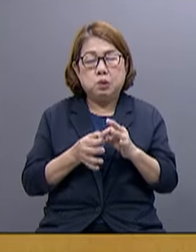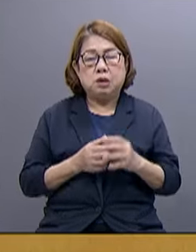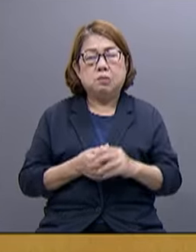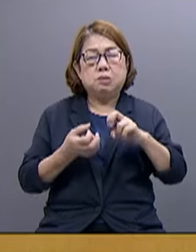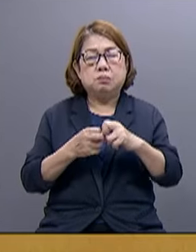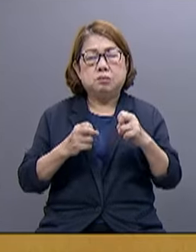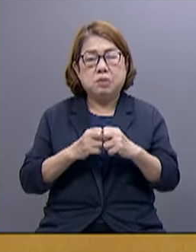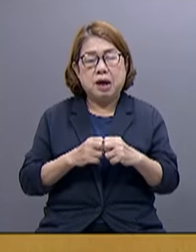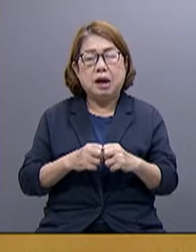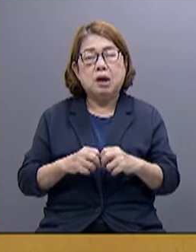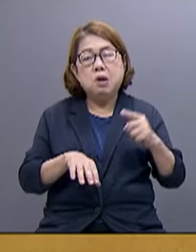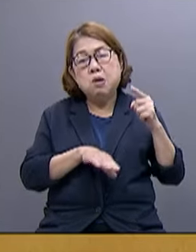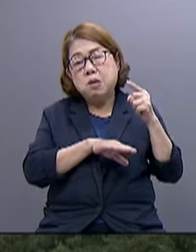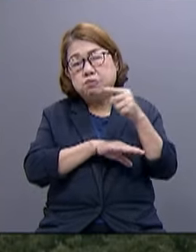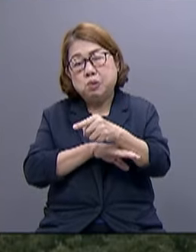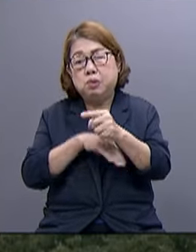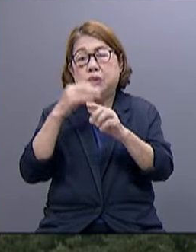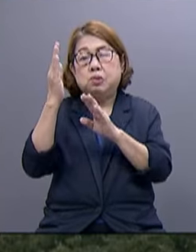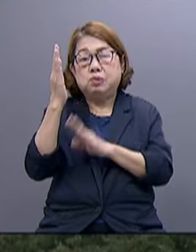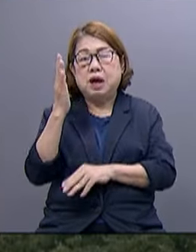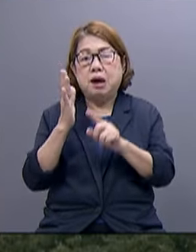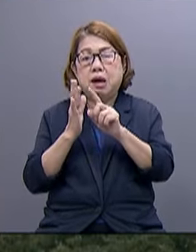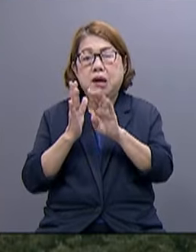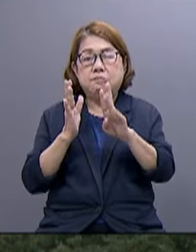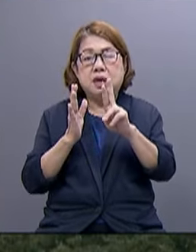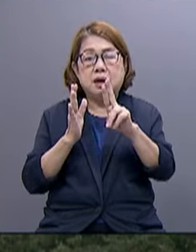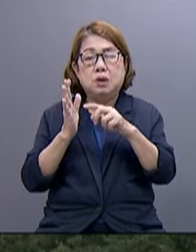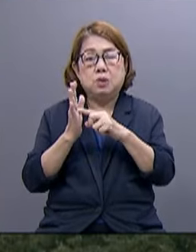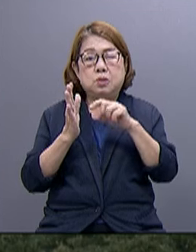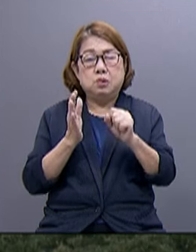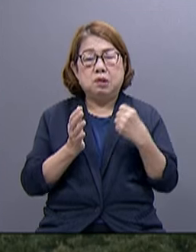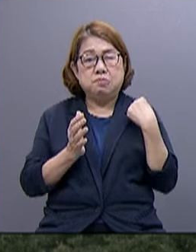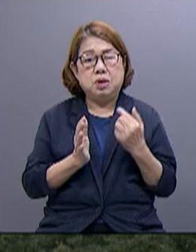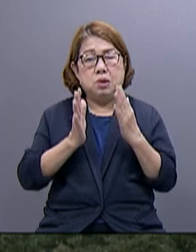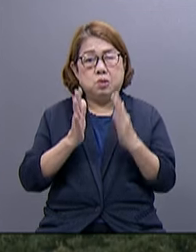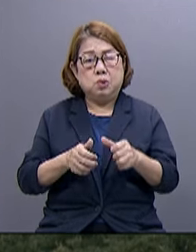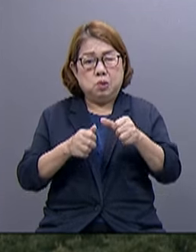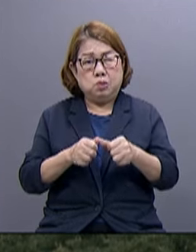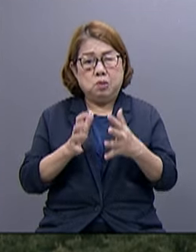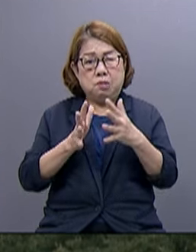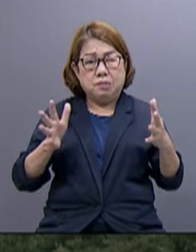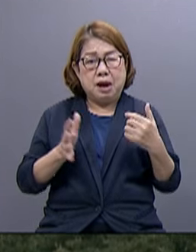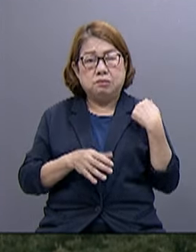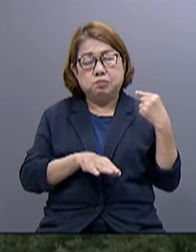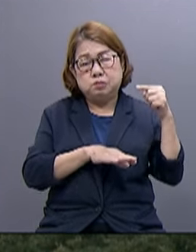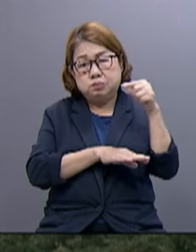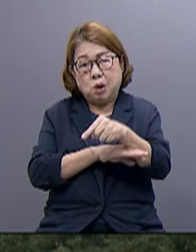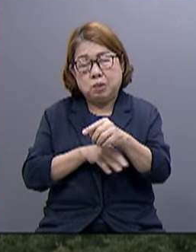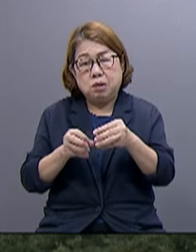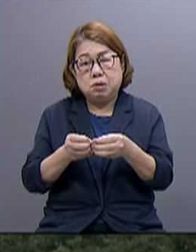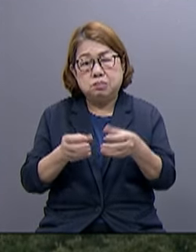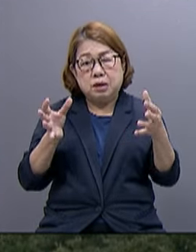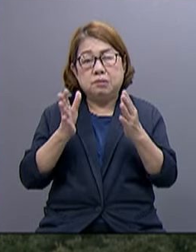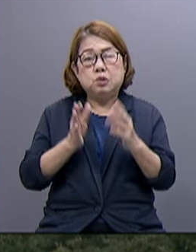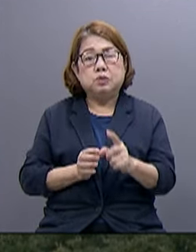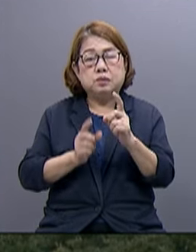มตีทางตอนใต้ของกรุงเบรุตซึ่งมีประชาชนอาศัยอยู่อย่างหนาแน่นทำให้มีผู้เสียชีวิตโดยเรียกร้องให้อิสราเอล